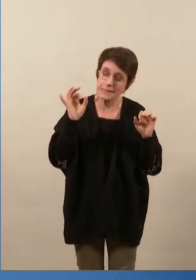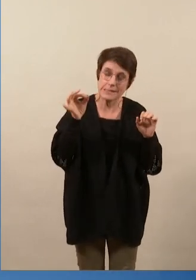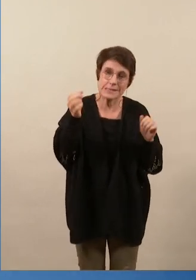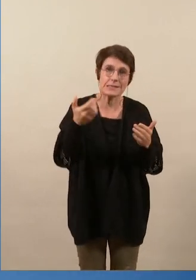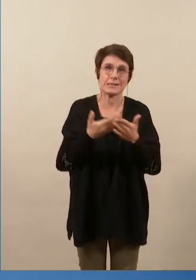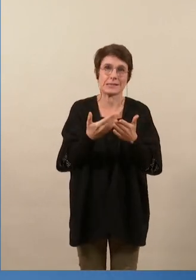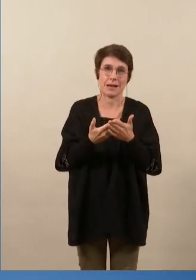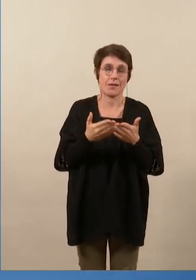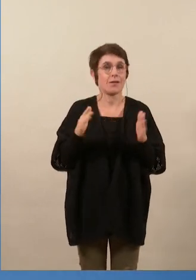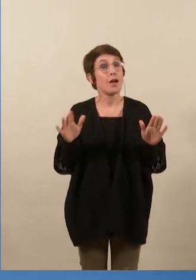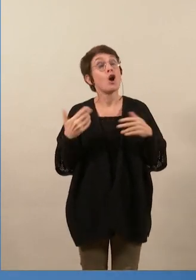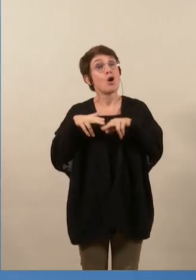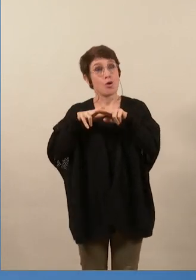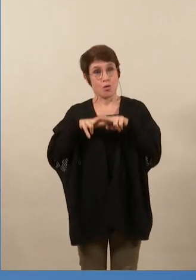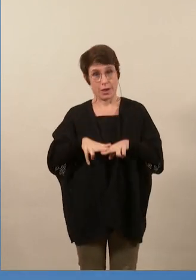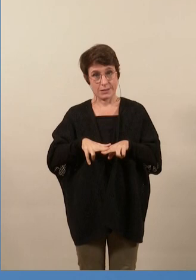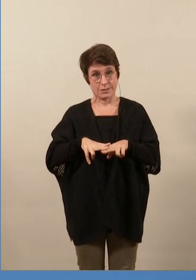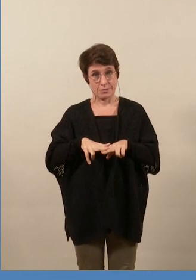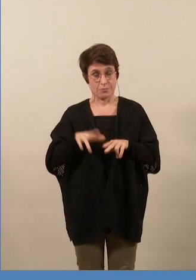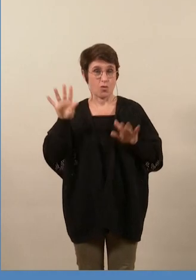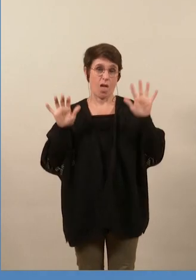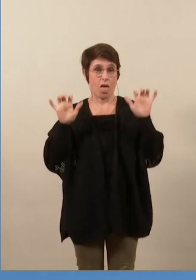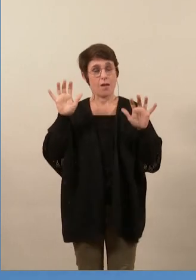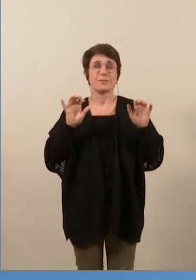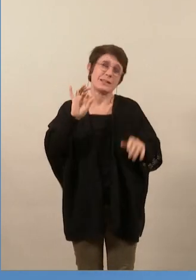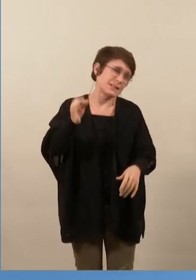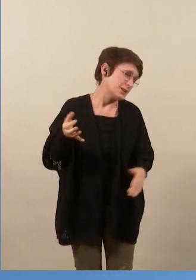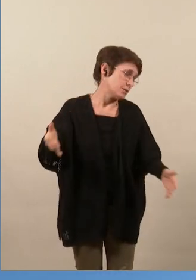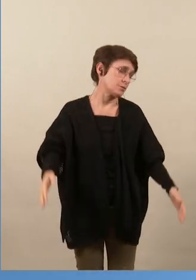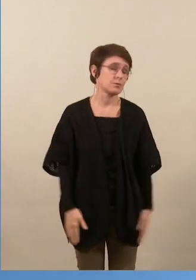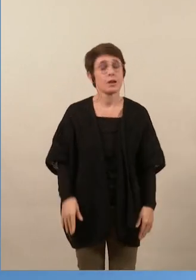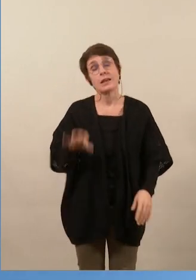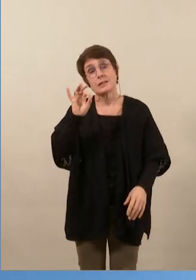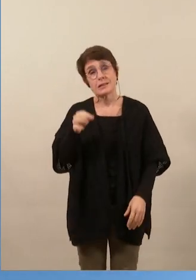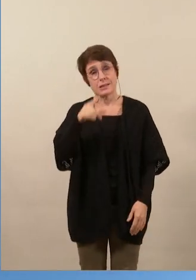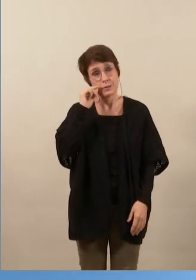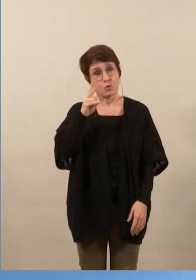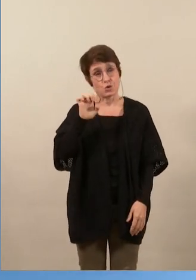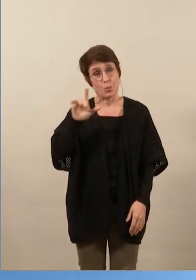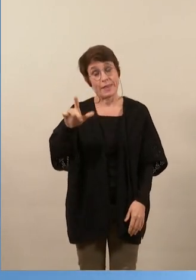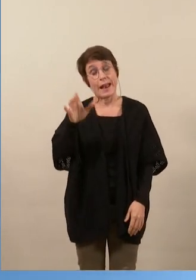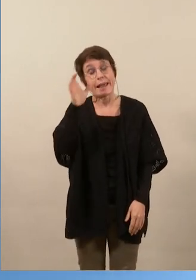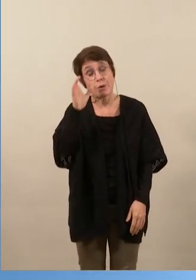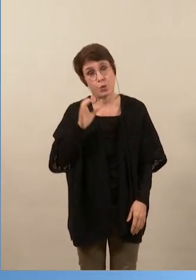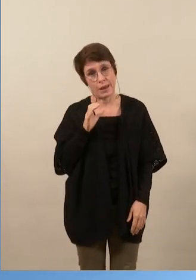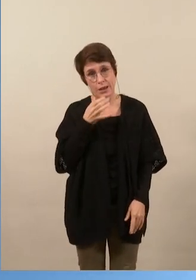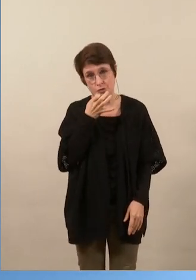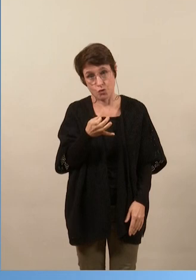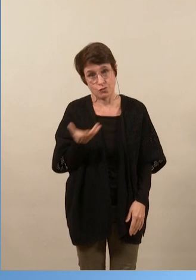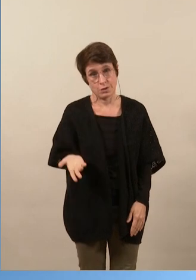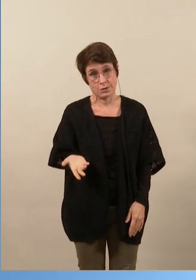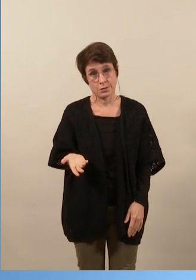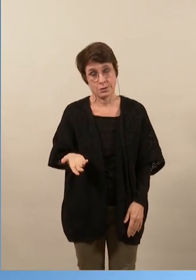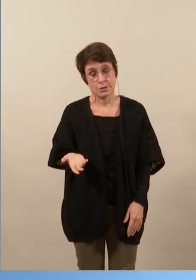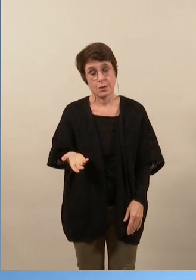s'agit le reste mais si Monsieur Pinel écoutez ce que je vous dis donc